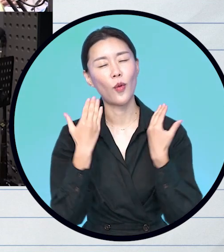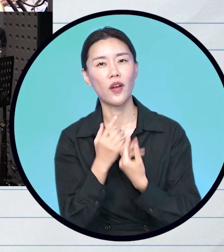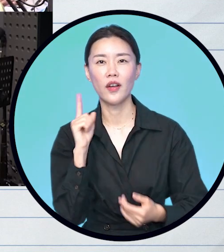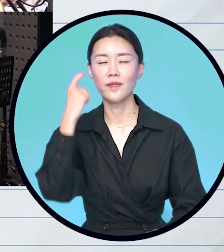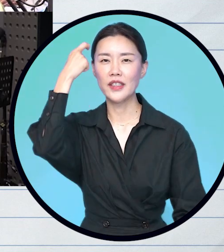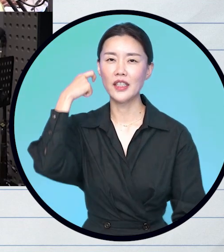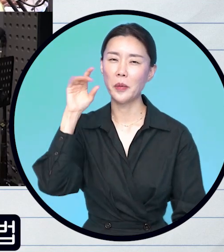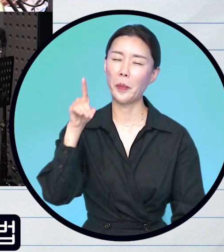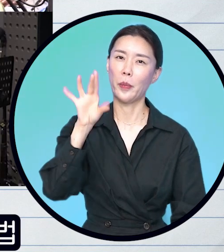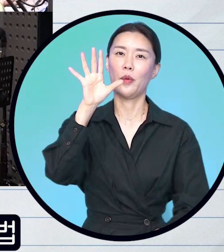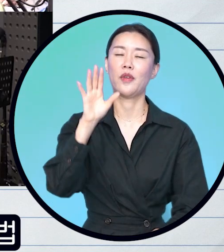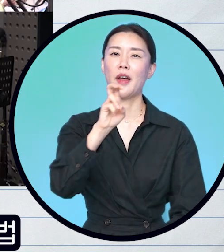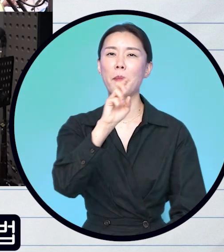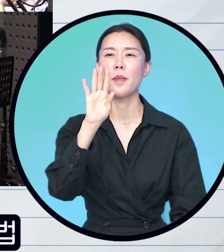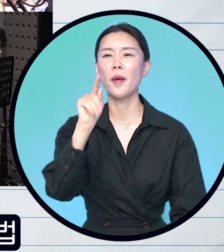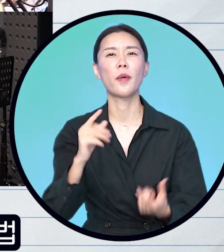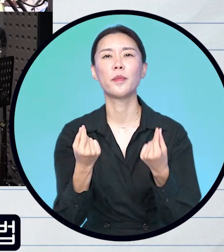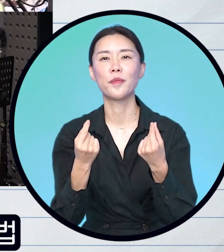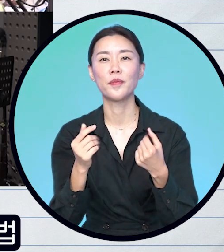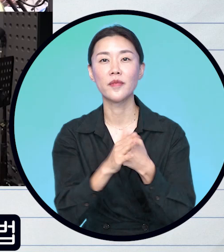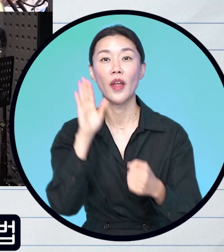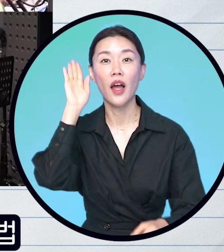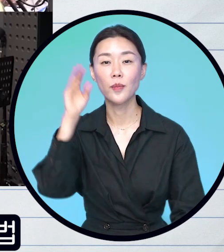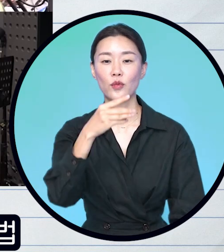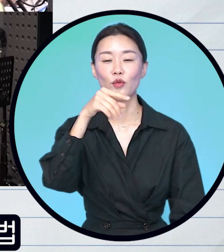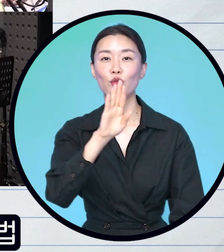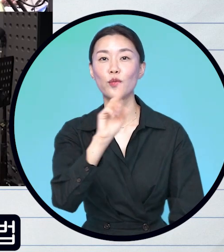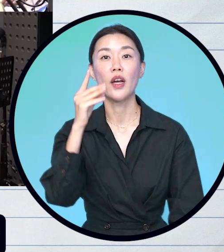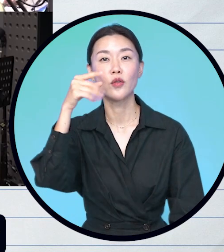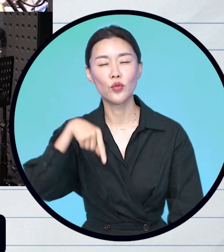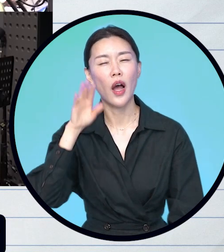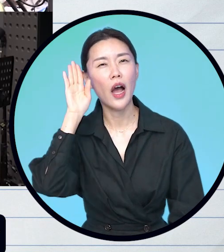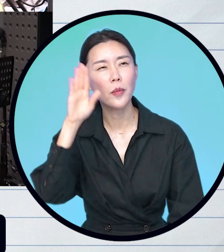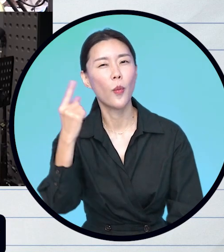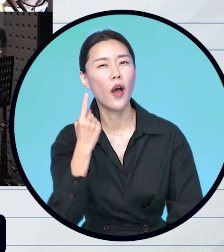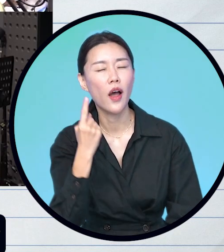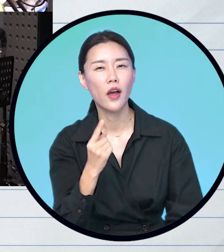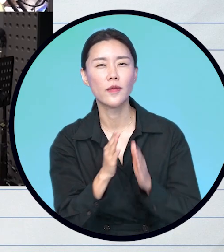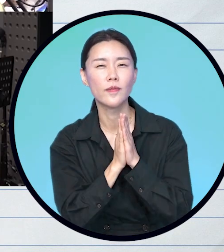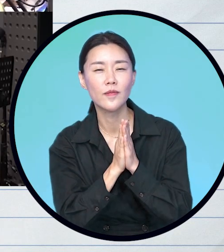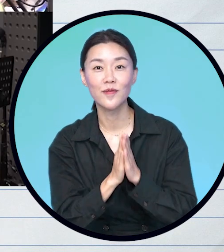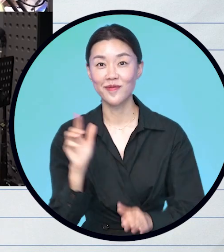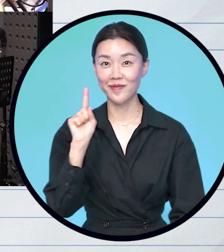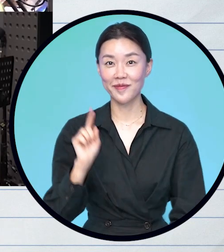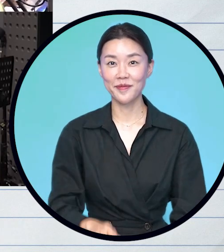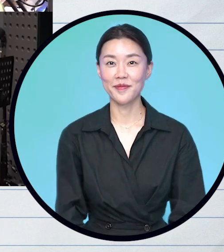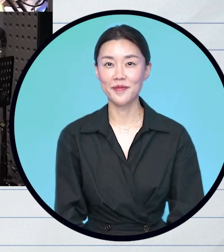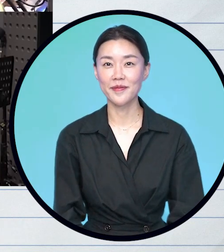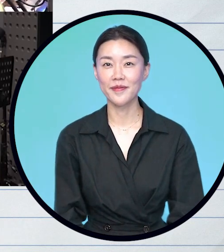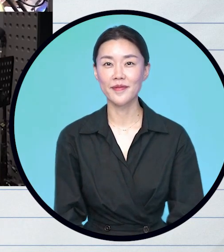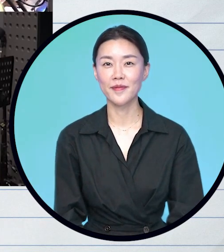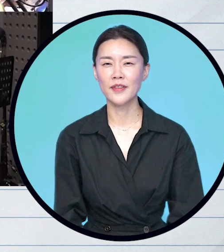거잖아요. 맞습니다. 앞으로 투모로우바이투게더에게 이런 마법, 이런 매직이 일어났으면 좋겠다 하는 거 어떤 거 있을까요?